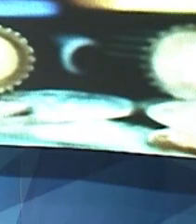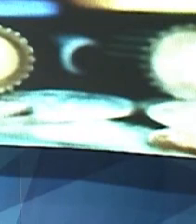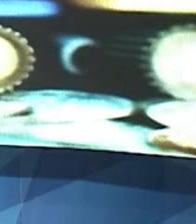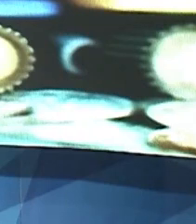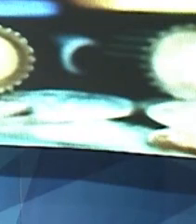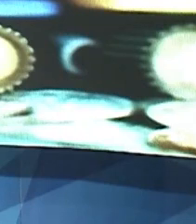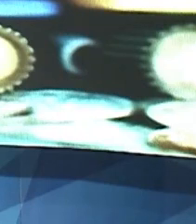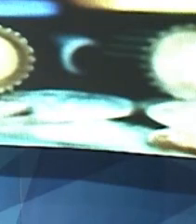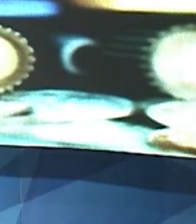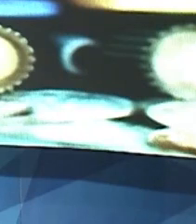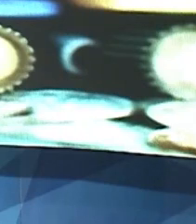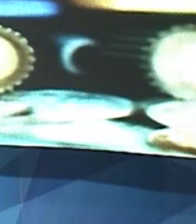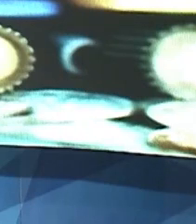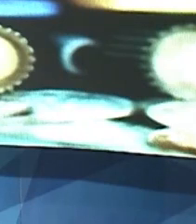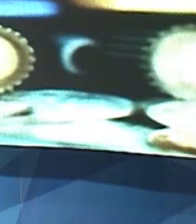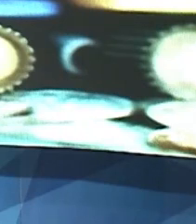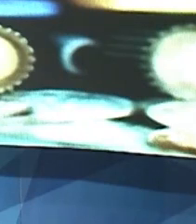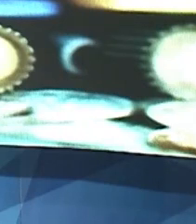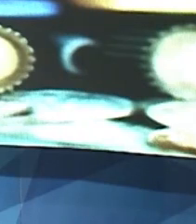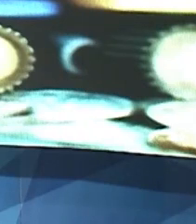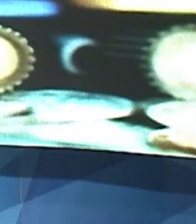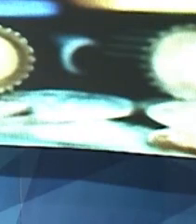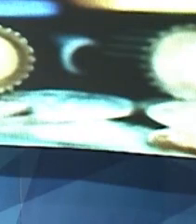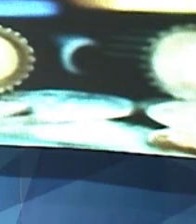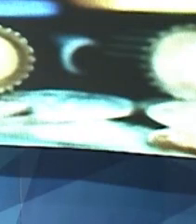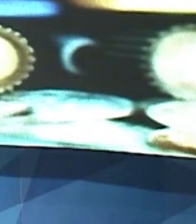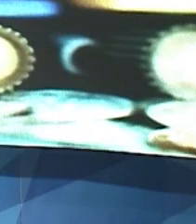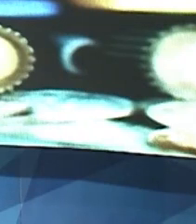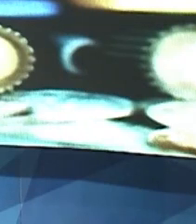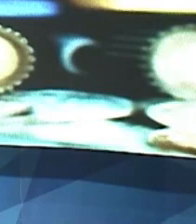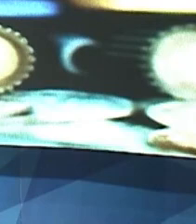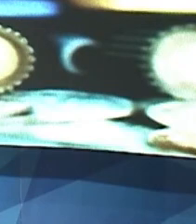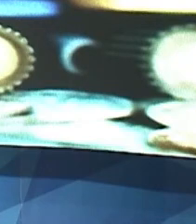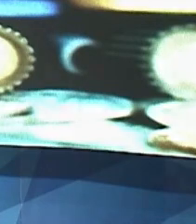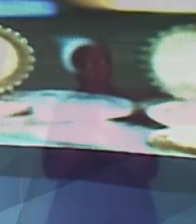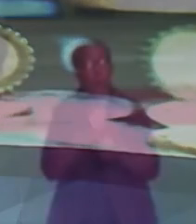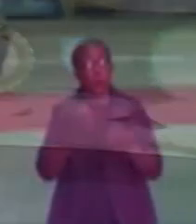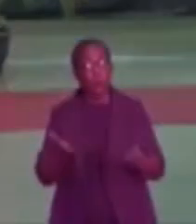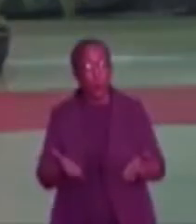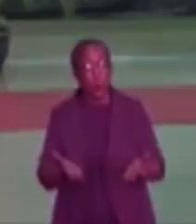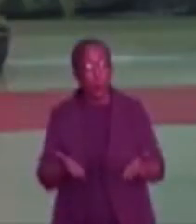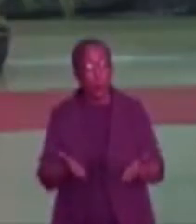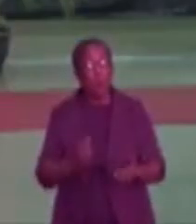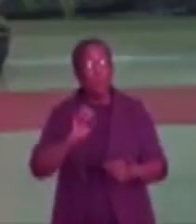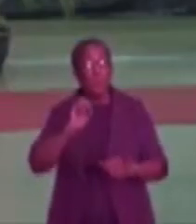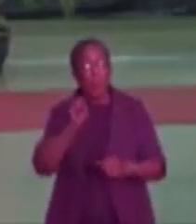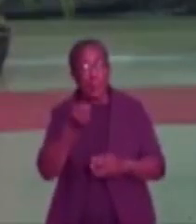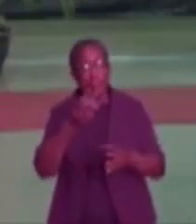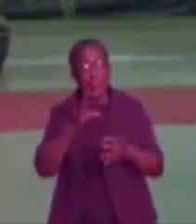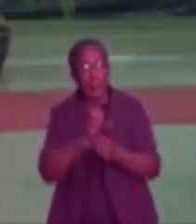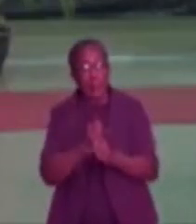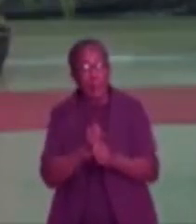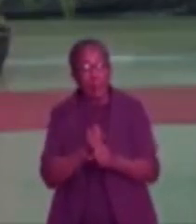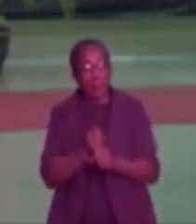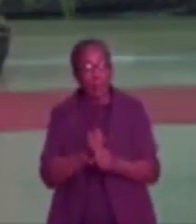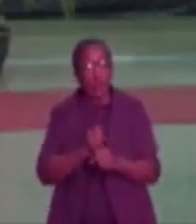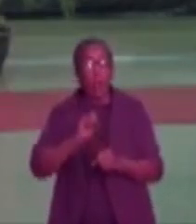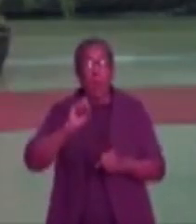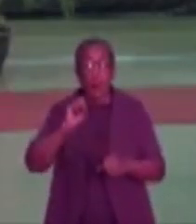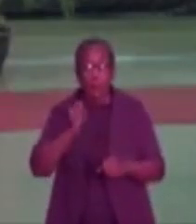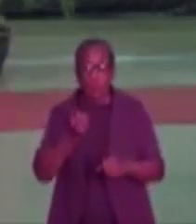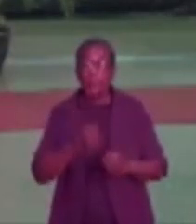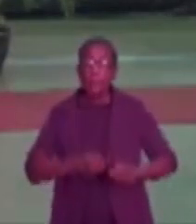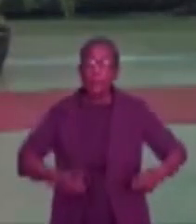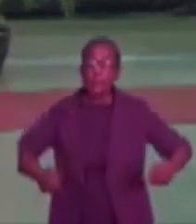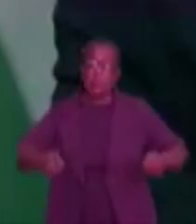Volgens financiën minister Stanley Raghubar Singh zijn de projecties ten aanzien van de economische groei voor 2024